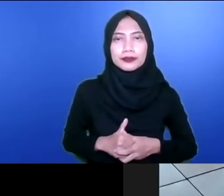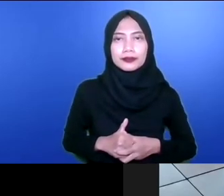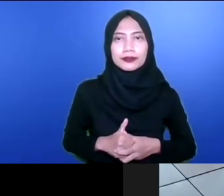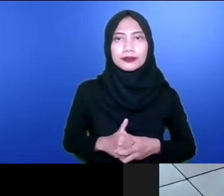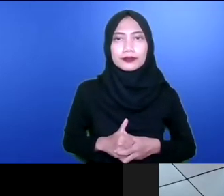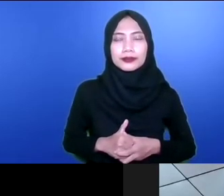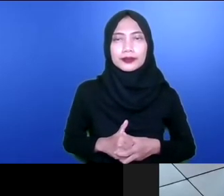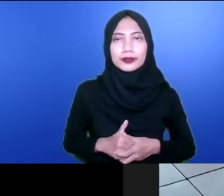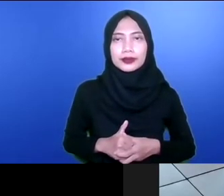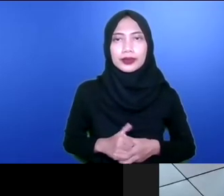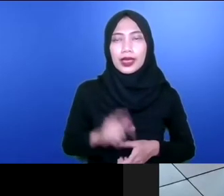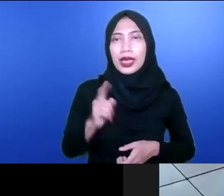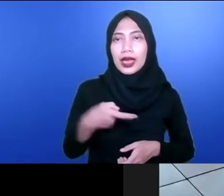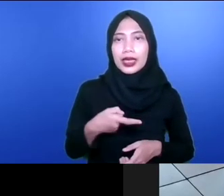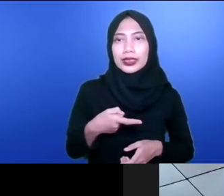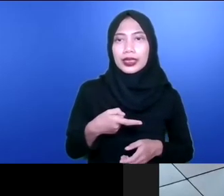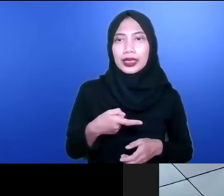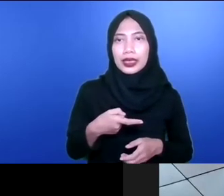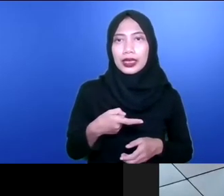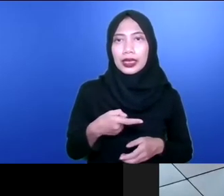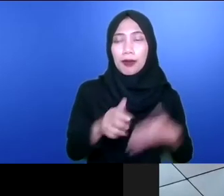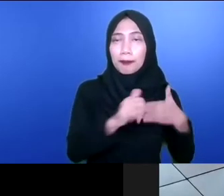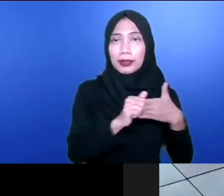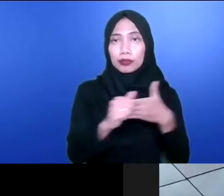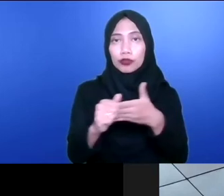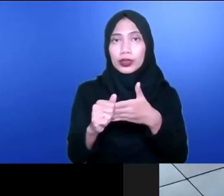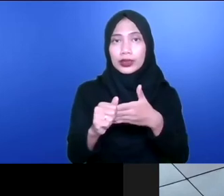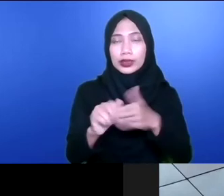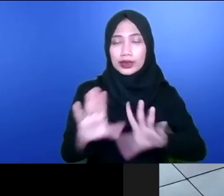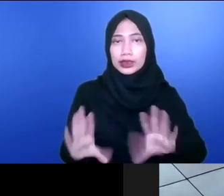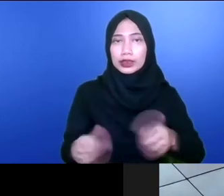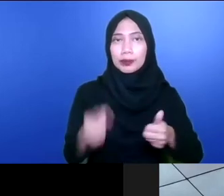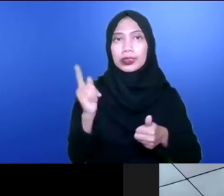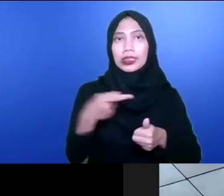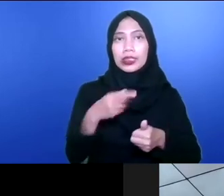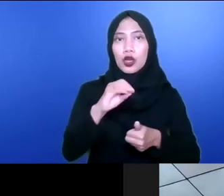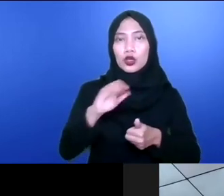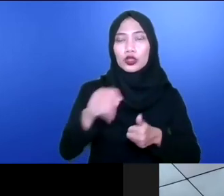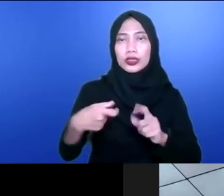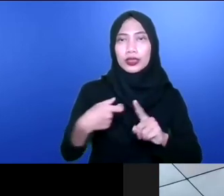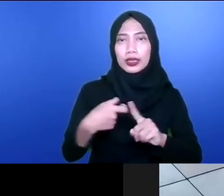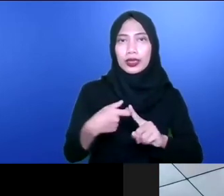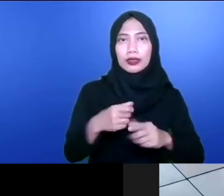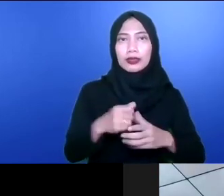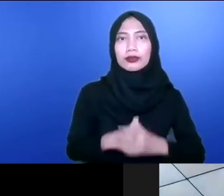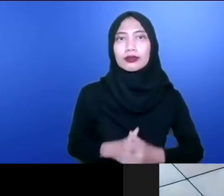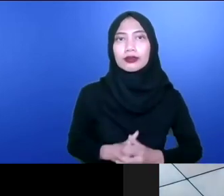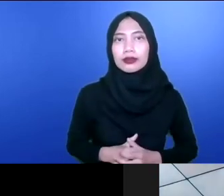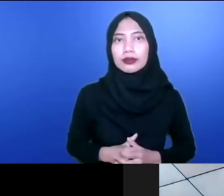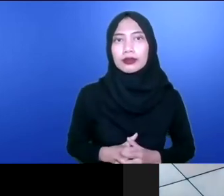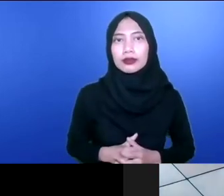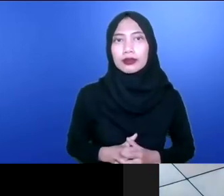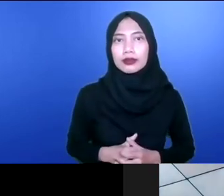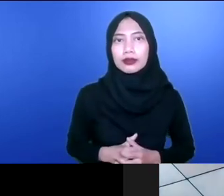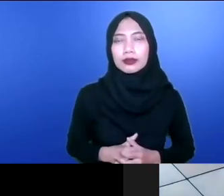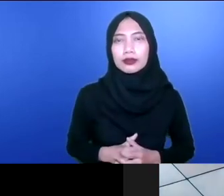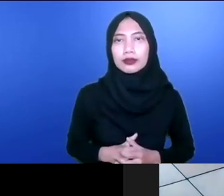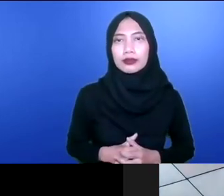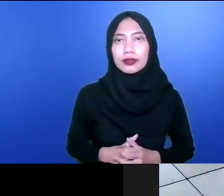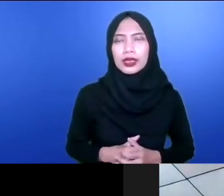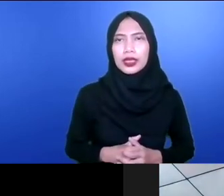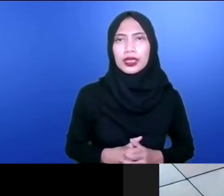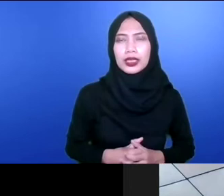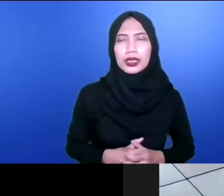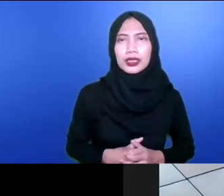modul-modul yang disediakan oleh OJK di tadi mini-site sikapi uangmu tadi, itu tidak akan berguna apabila guru-guru itu tidak memberikan